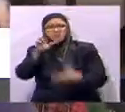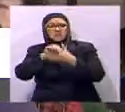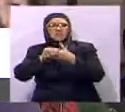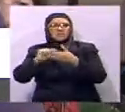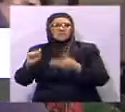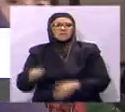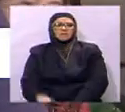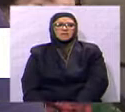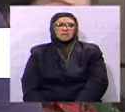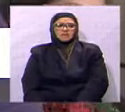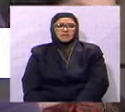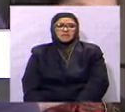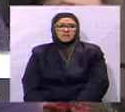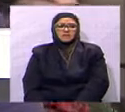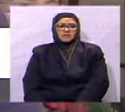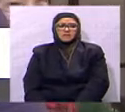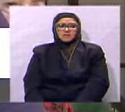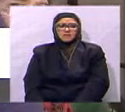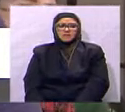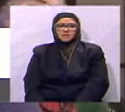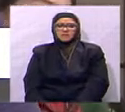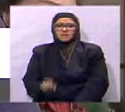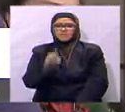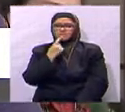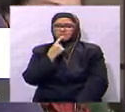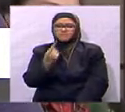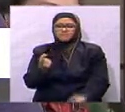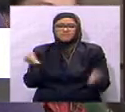tak ada apa lah. Orang tak ada apa. Nasib baik lah.